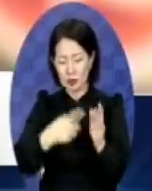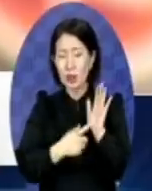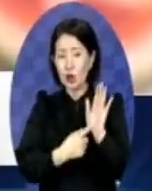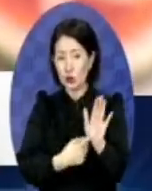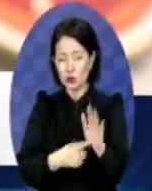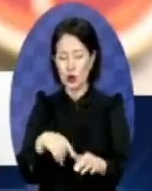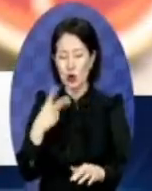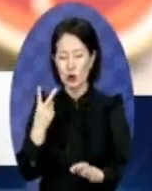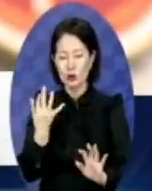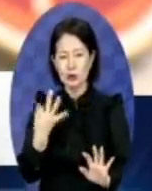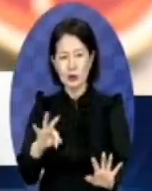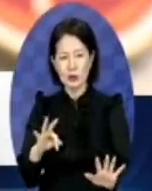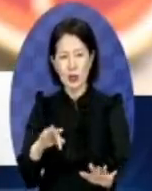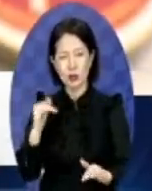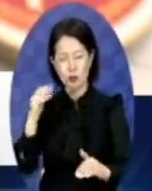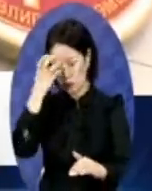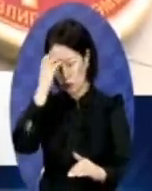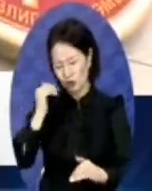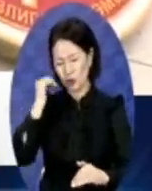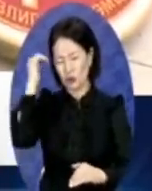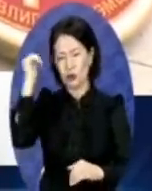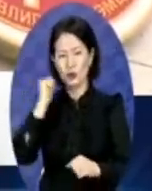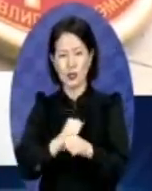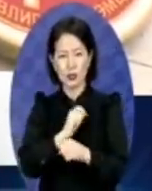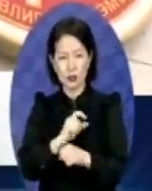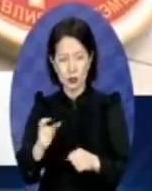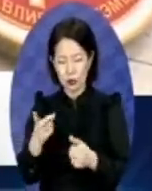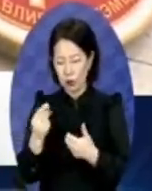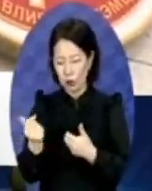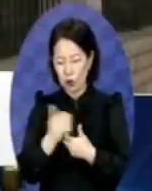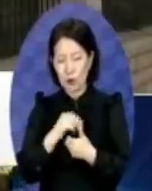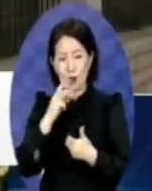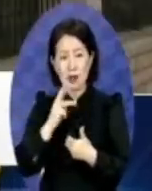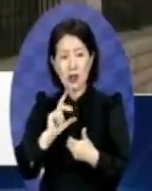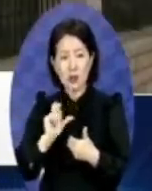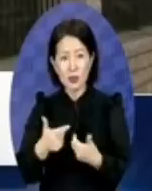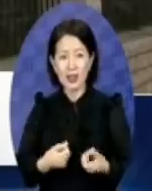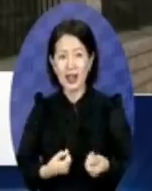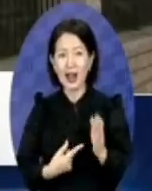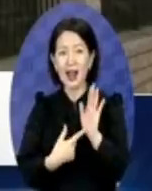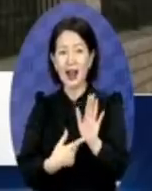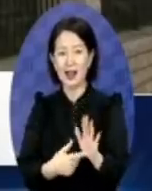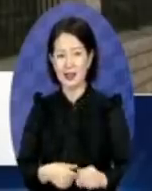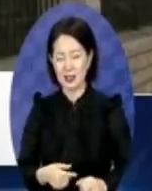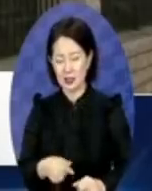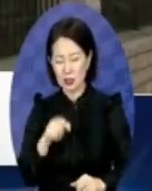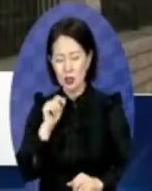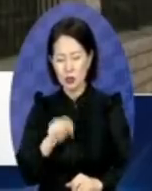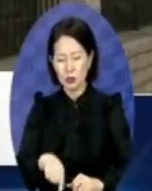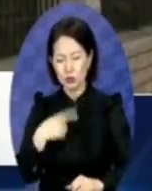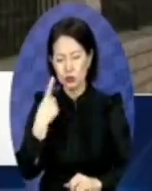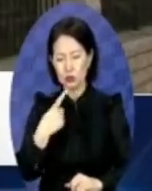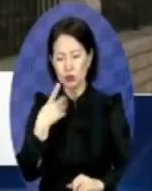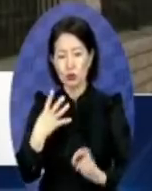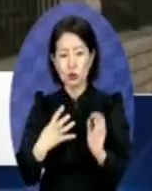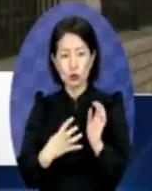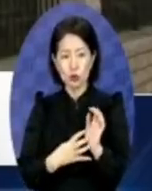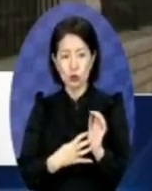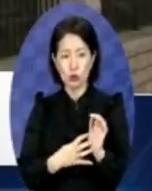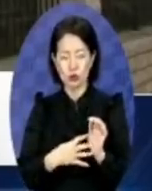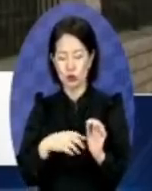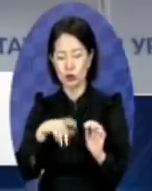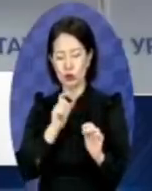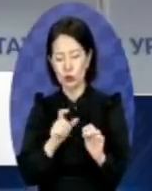орчим төрийн болон өндөр бусад албан тушаалтан хөрөнгө орлогын мэдүүлгээ гаргахаас 149 төрийн өндөр дээд албан